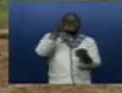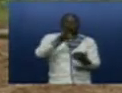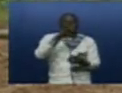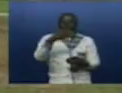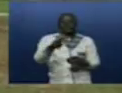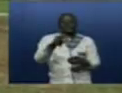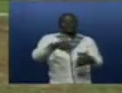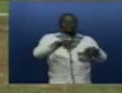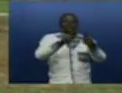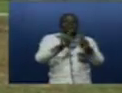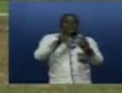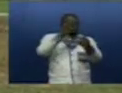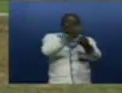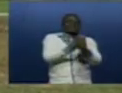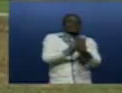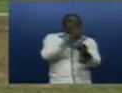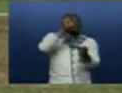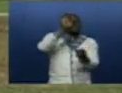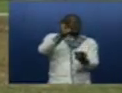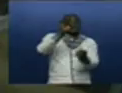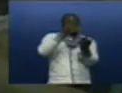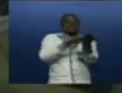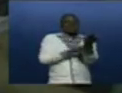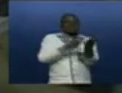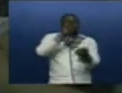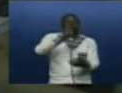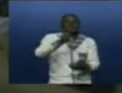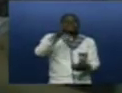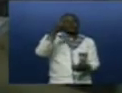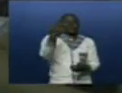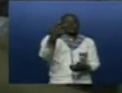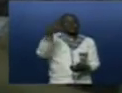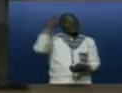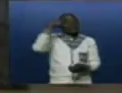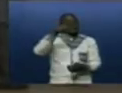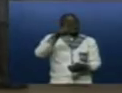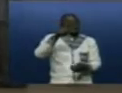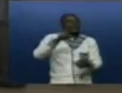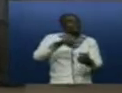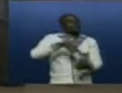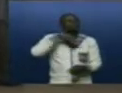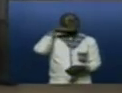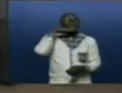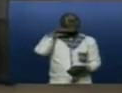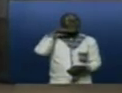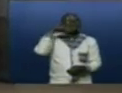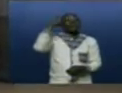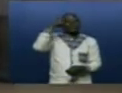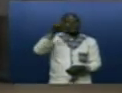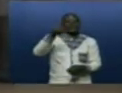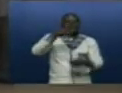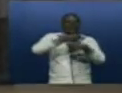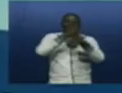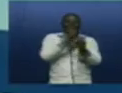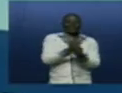gagner 7 millions de mètres cubes d'eau supplémentaire, largement suffisante pour les productions